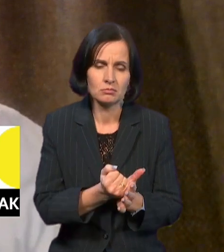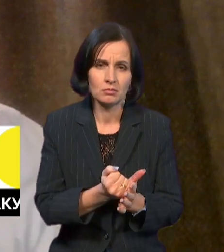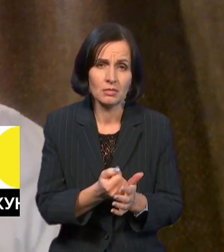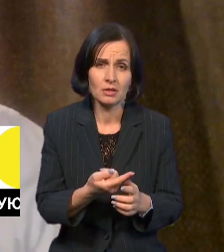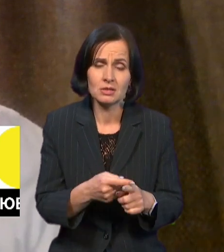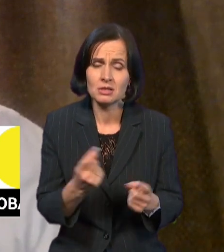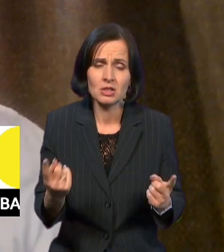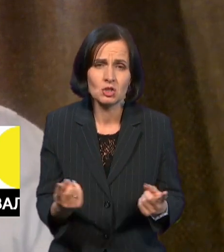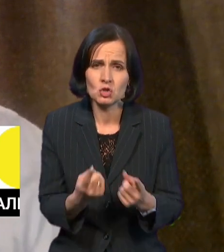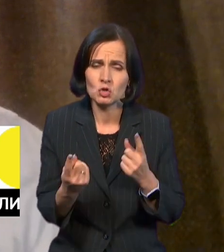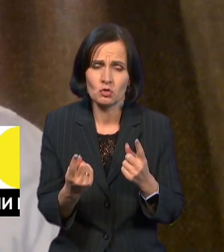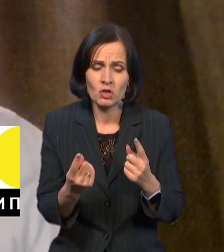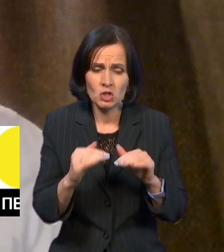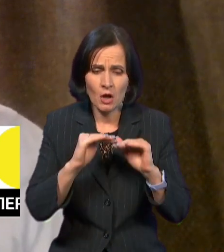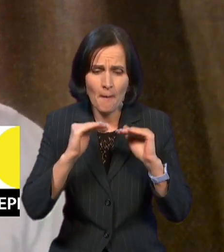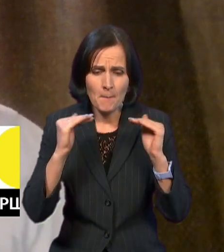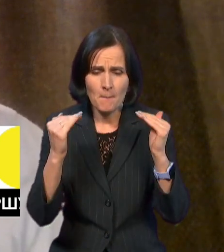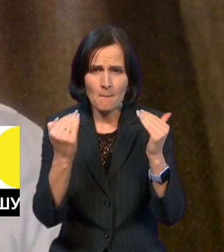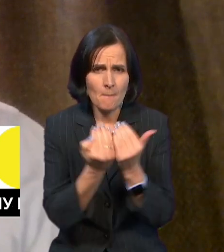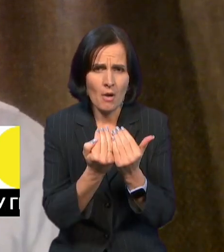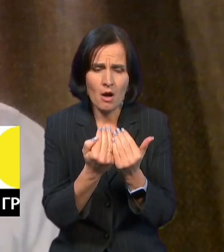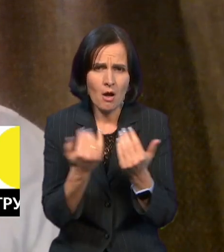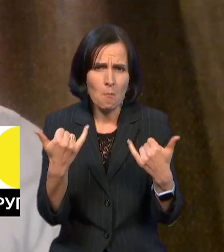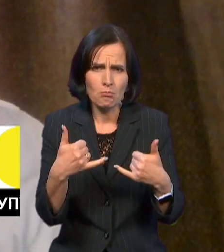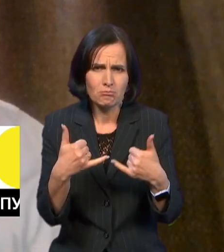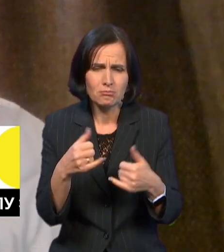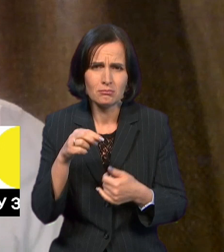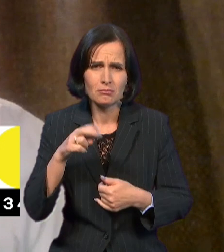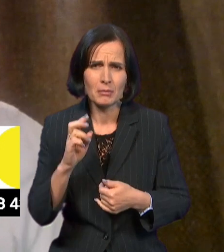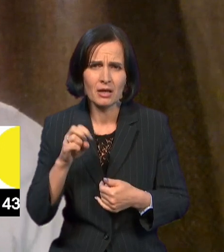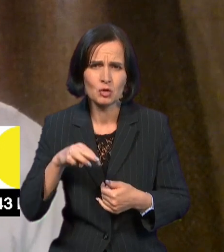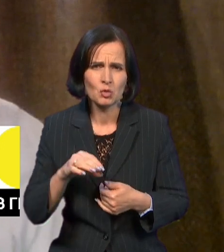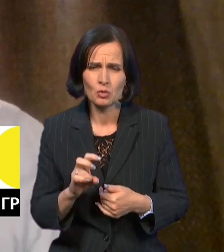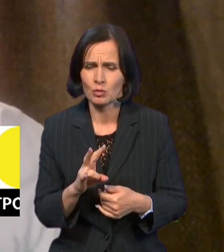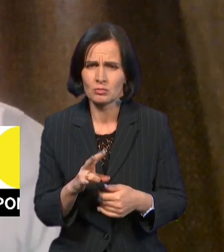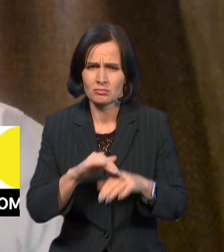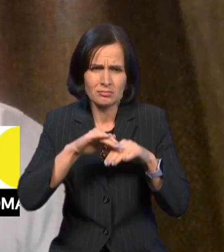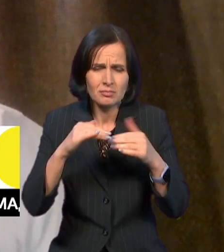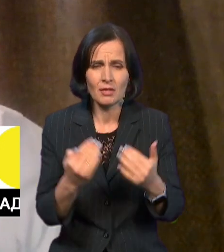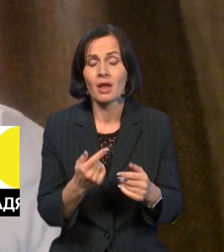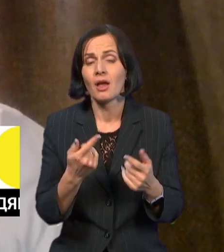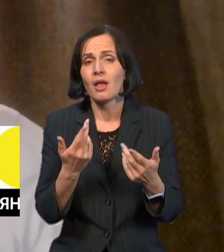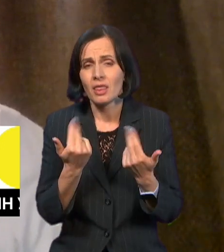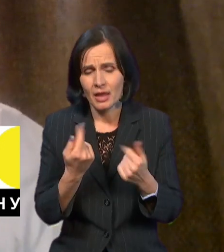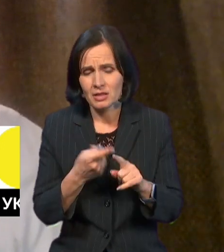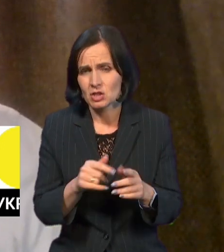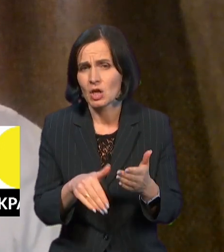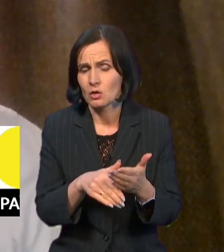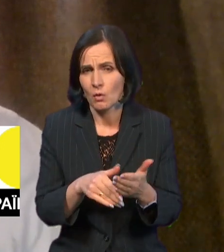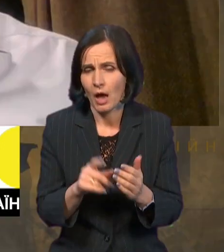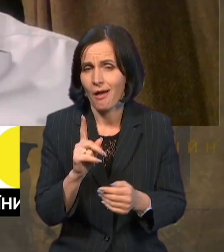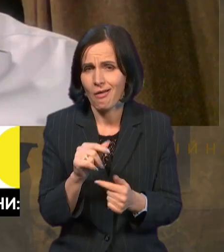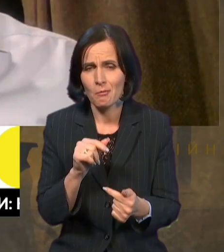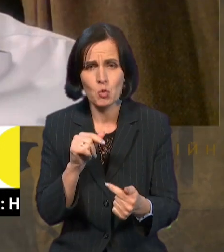звичайні далі блоки бетонні або бетонні конструкції з арматури там і бетону. Тобто все, що ми можемо... Да, воно ефективне, воно цілком ефективне, але